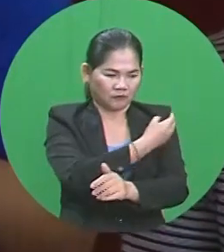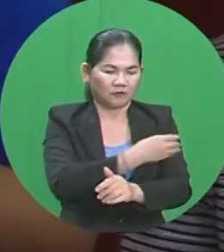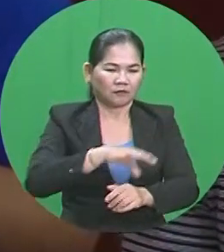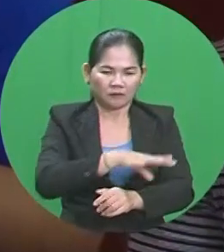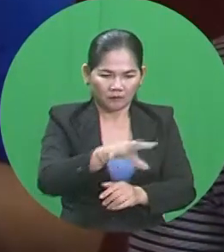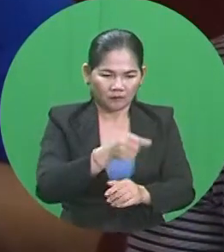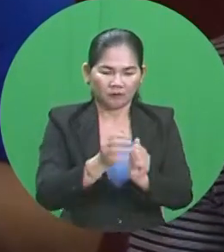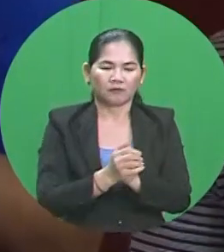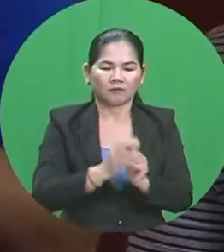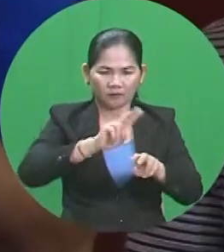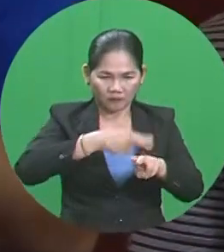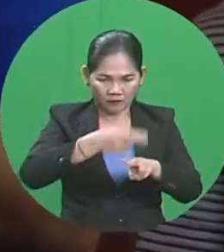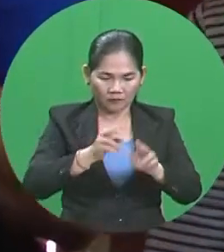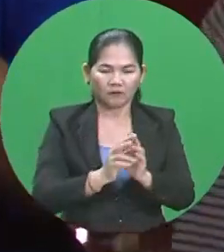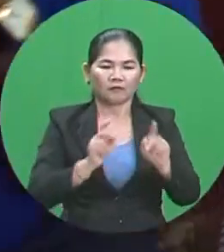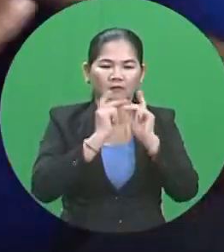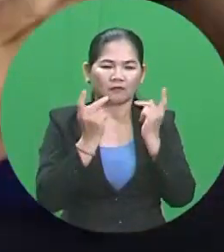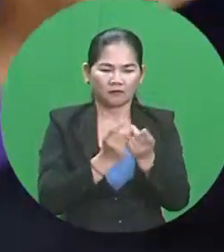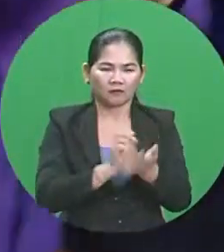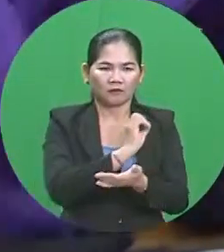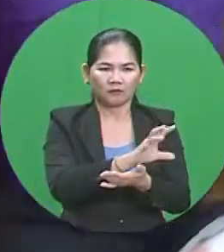អំណោយរបស់កាកបាទក្រហមកម្ពុជា ឬអំណោយរបស់គណៈបក